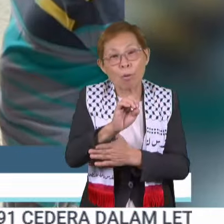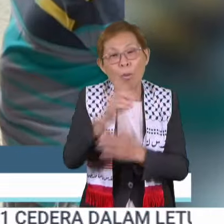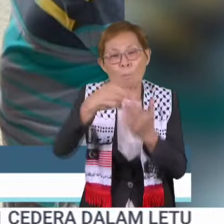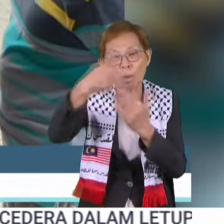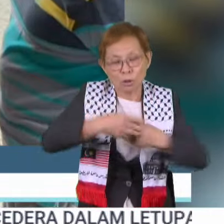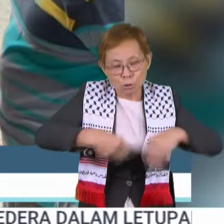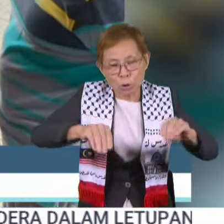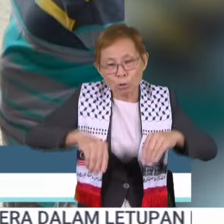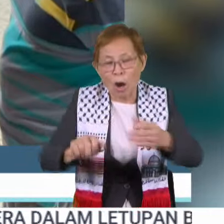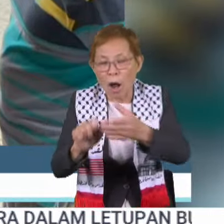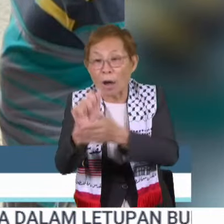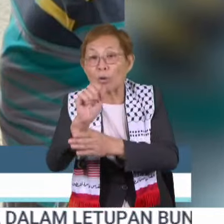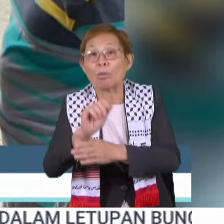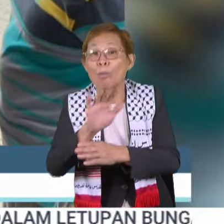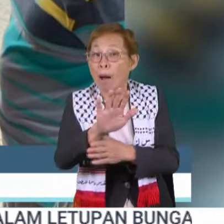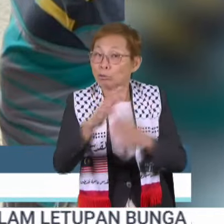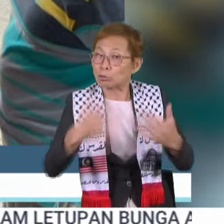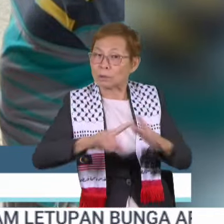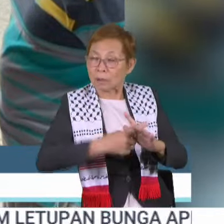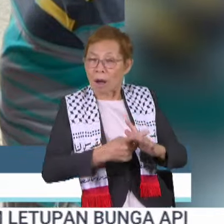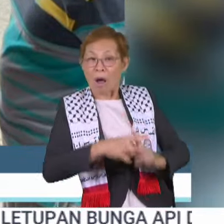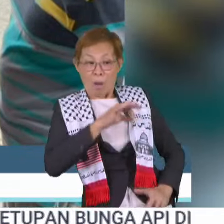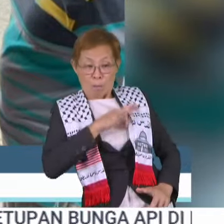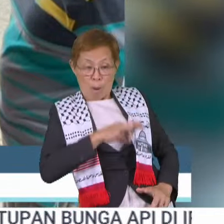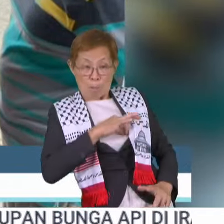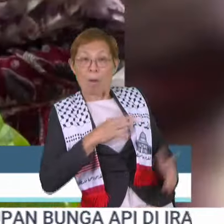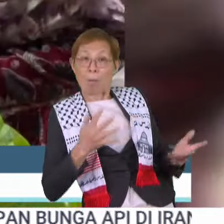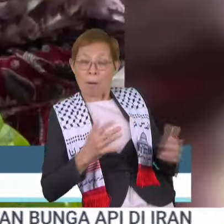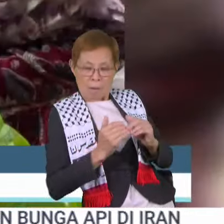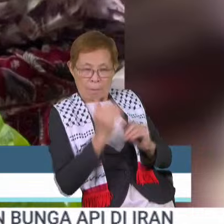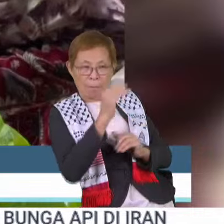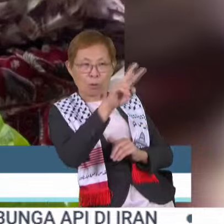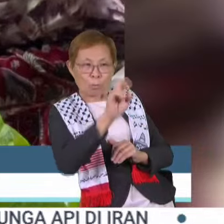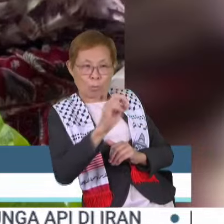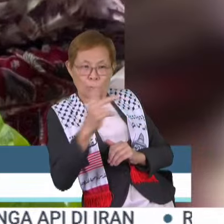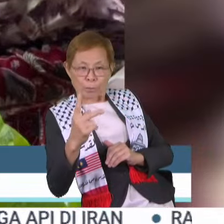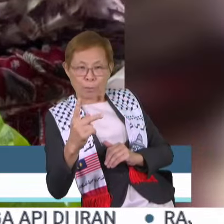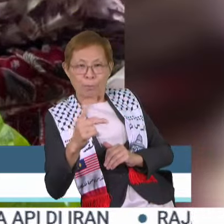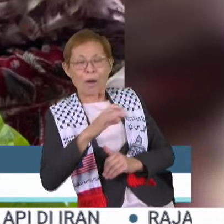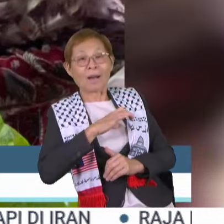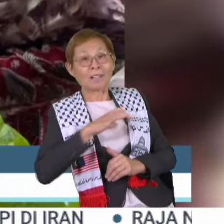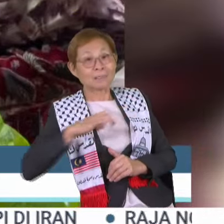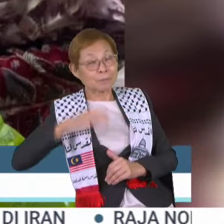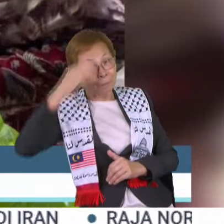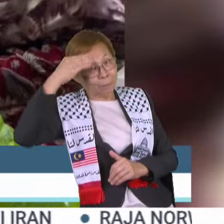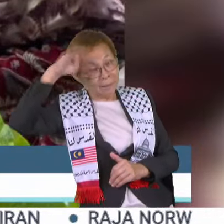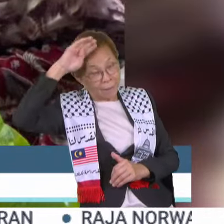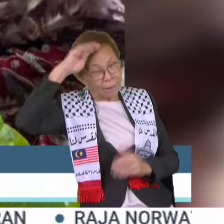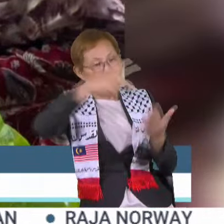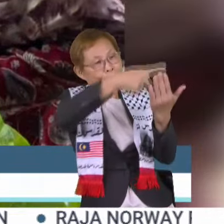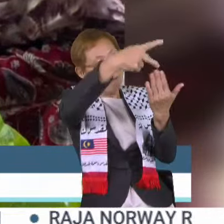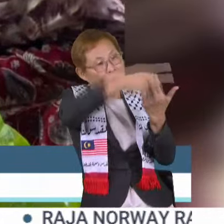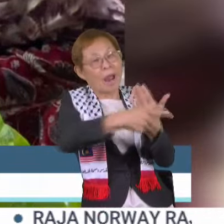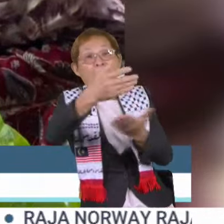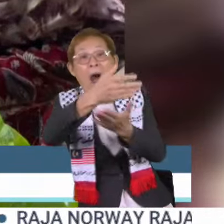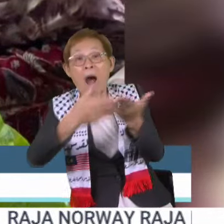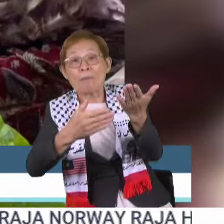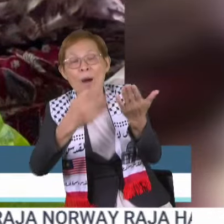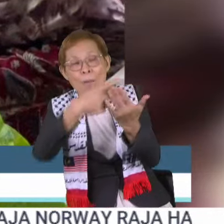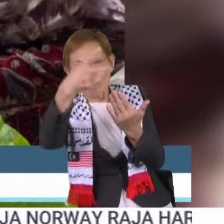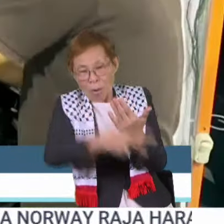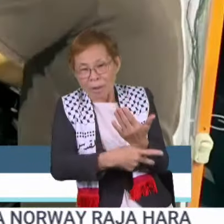agromadani telah dilaksanakan yang memberi manfaat kepada lebih 20,000 pengguna di Perlis program sebahagian daripada